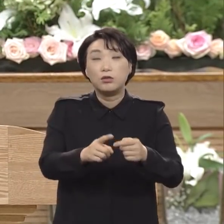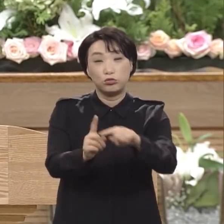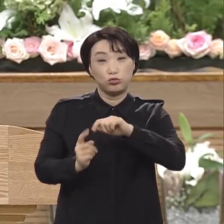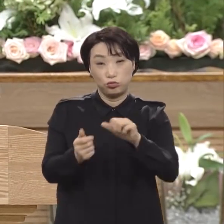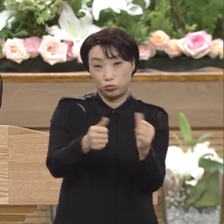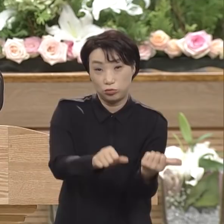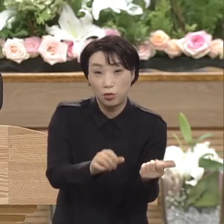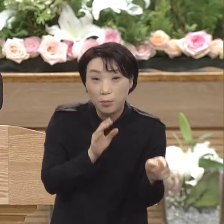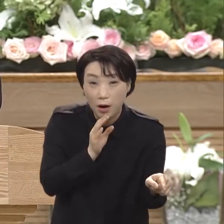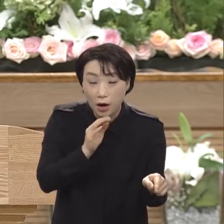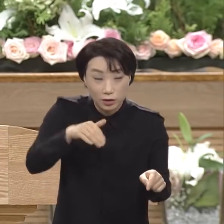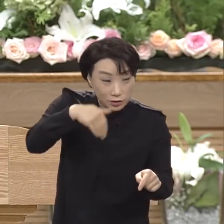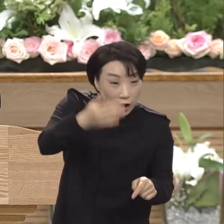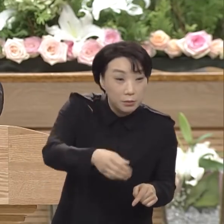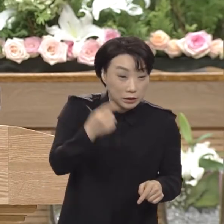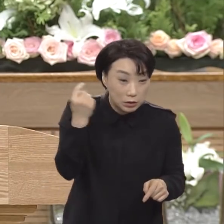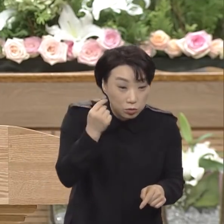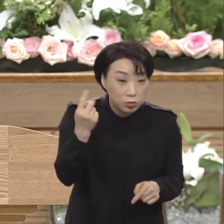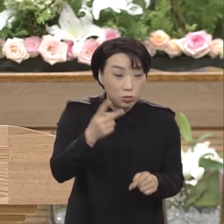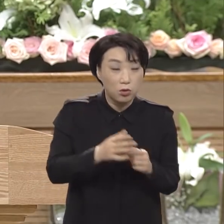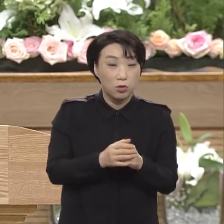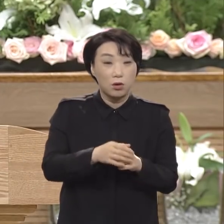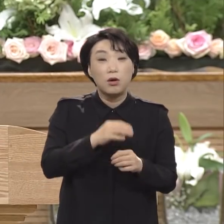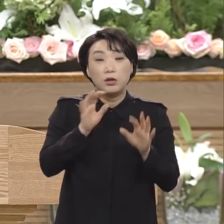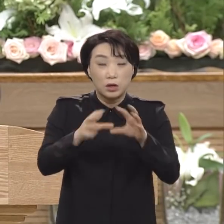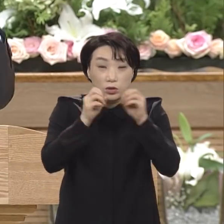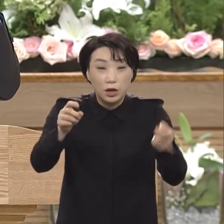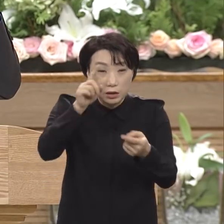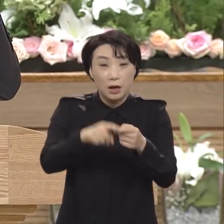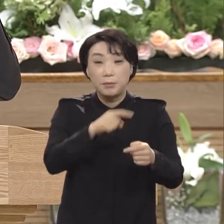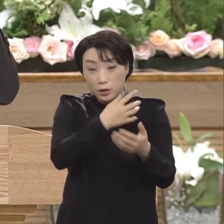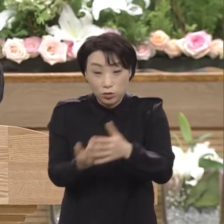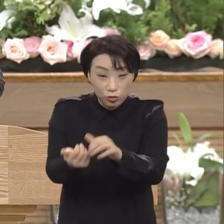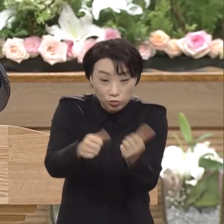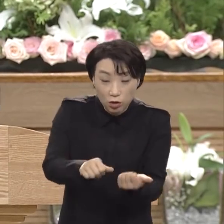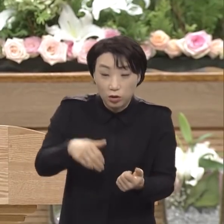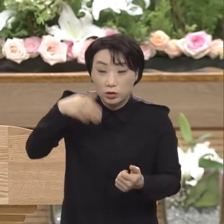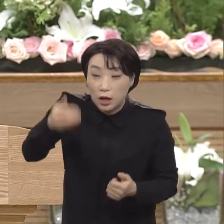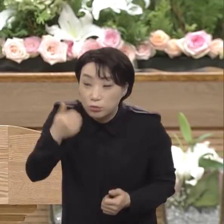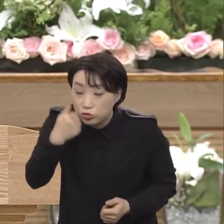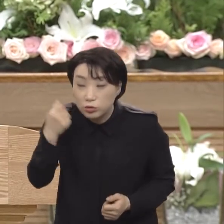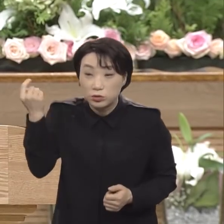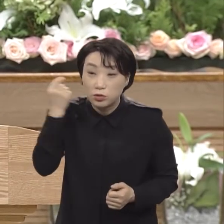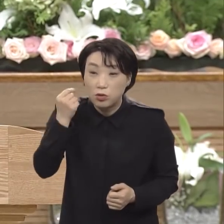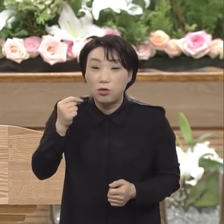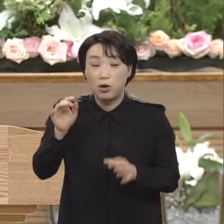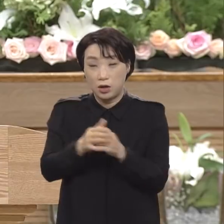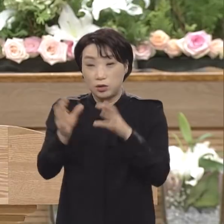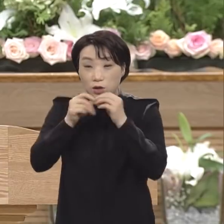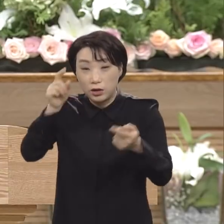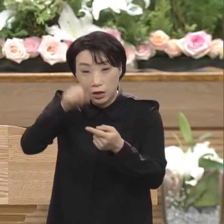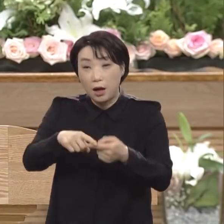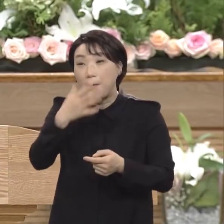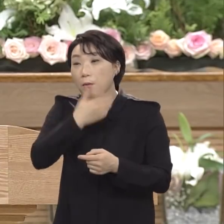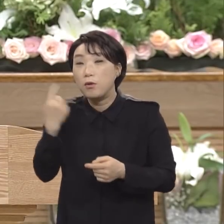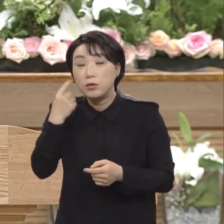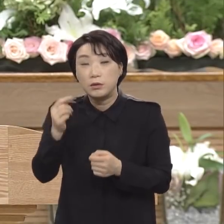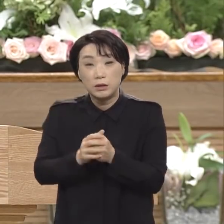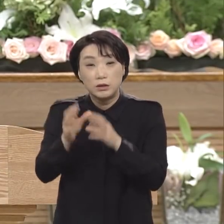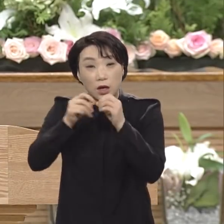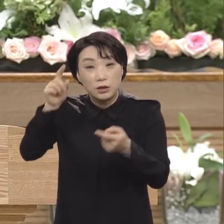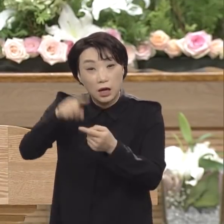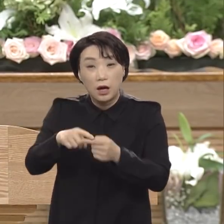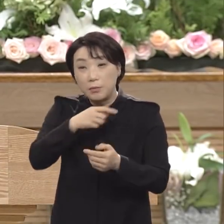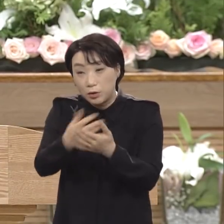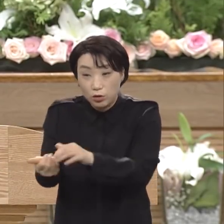말이에요. 그 다음 사람이 듣고 또 피 흘려 죽었다. 그 사람들이 듣고 또 피 흘려 죽었다. 그래서 복음은 피